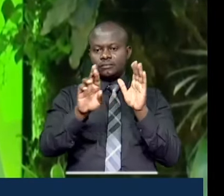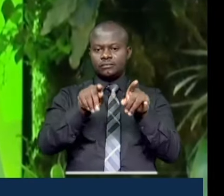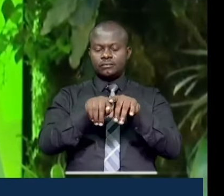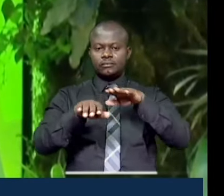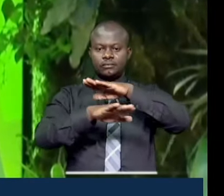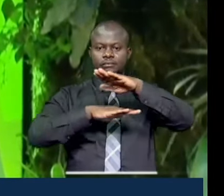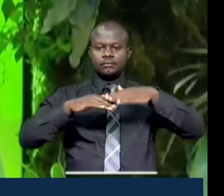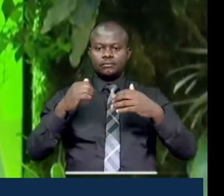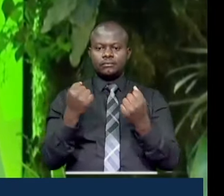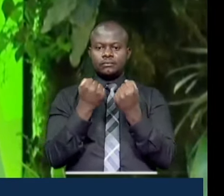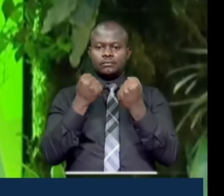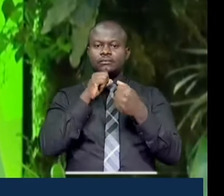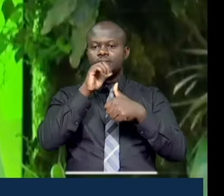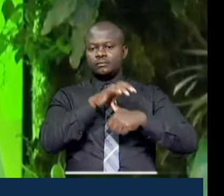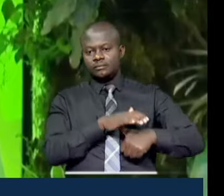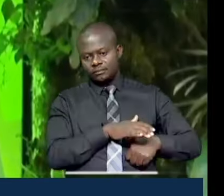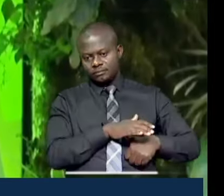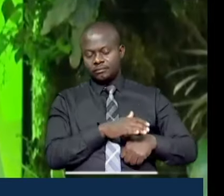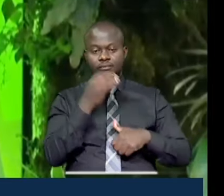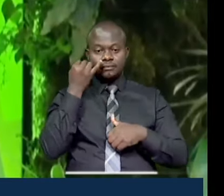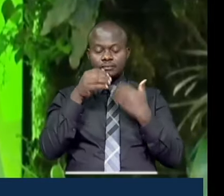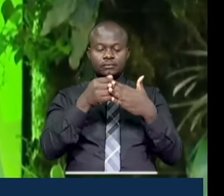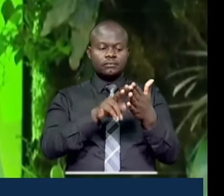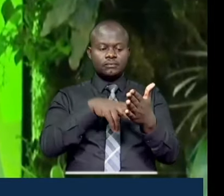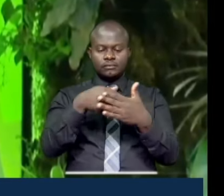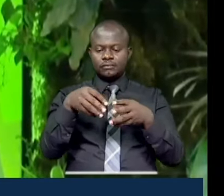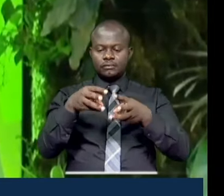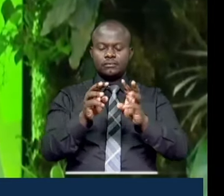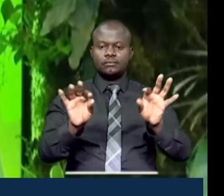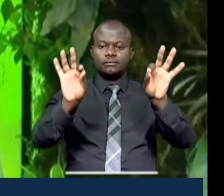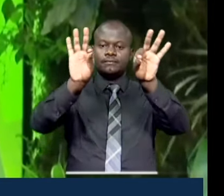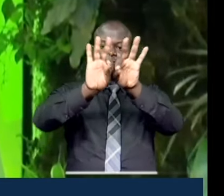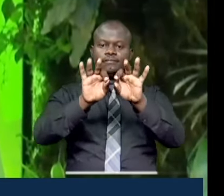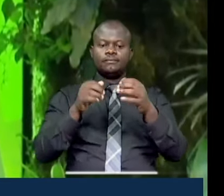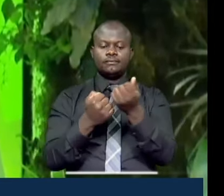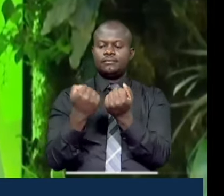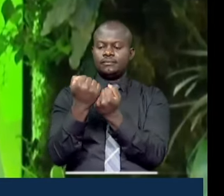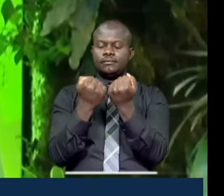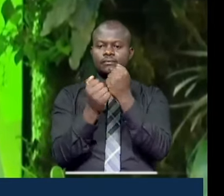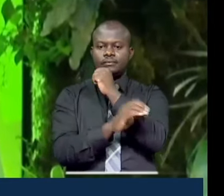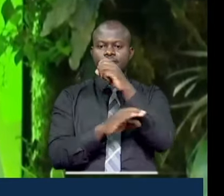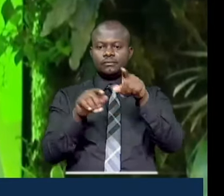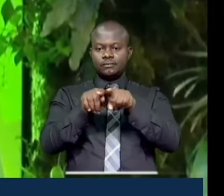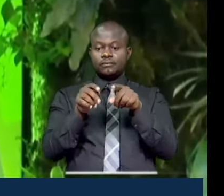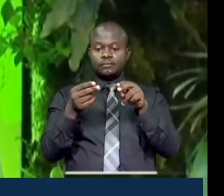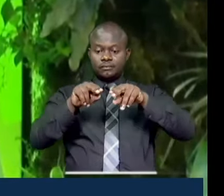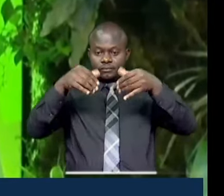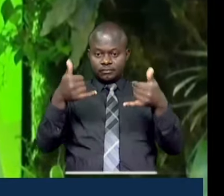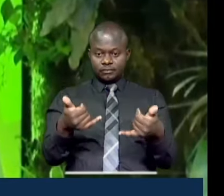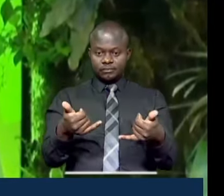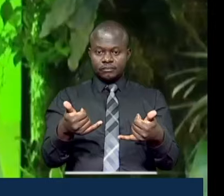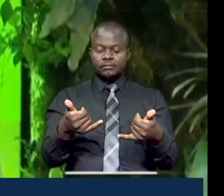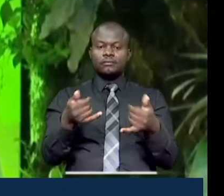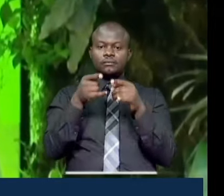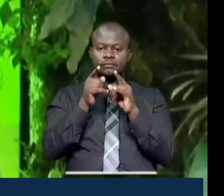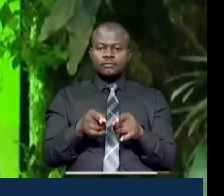nk'umusingi ukomeye wo kudaheza Nidutsindwa muri uyu mukoro w'ingenzi imikoranire y'ibihugu nk'uko bimeze ubu